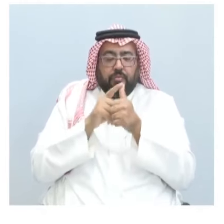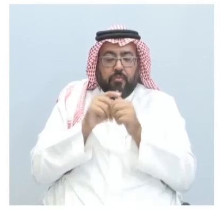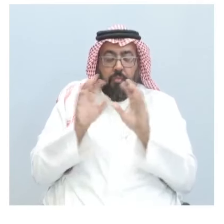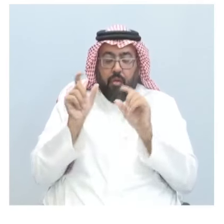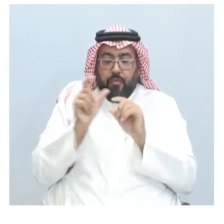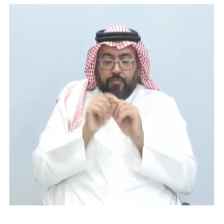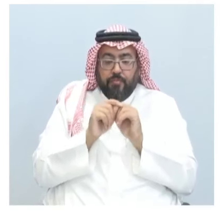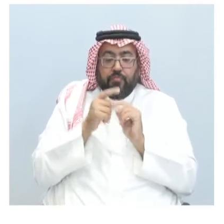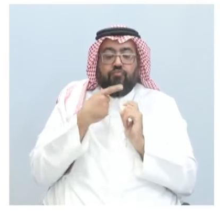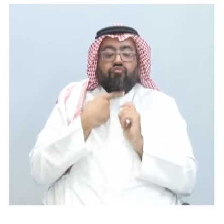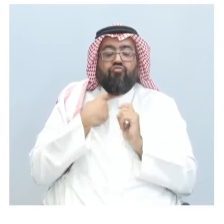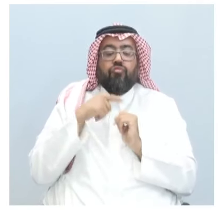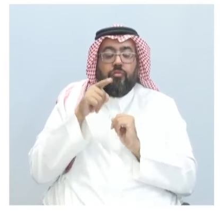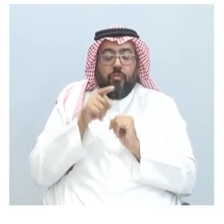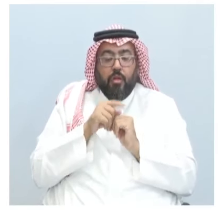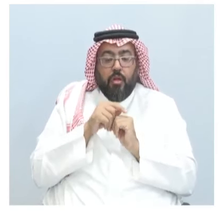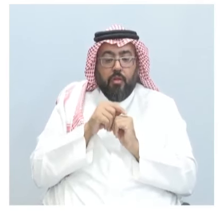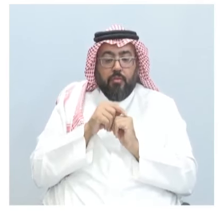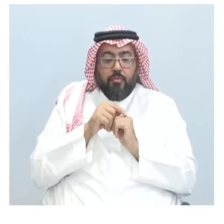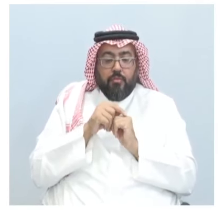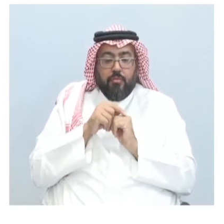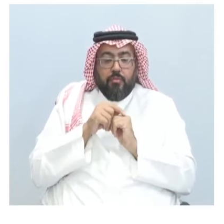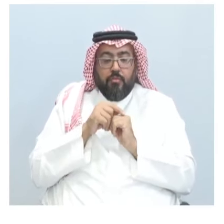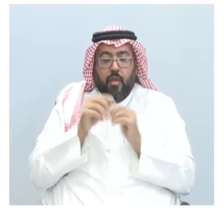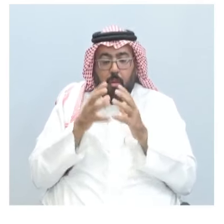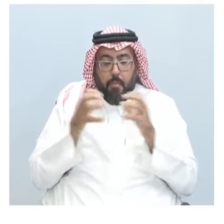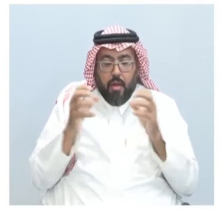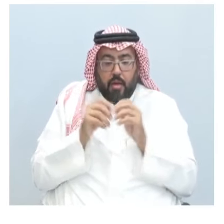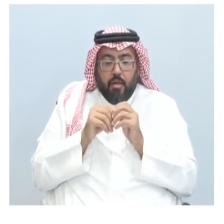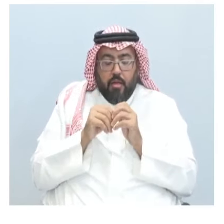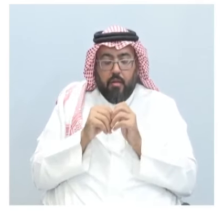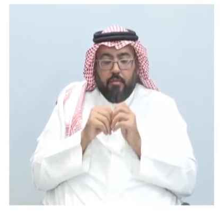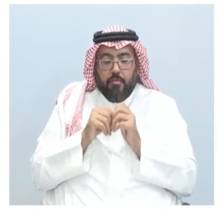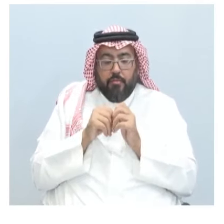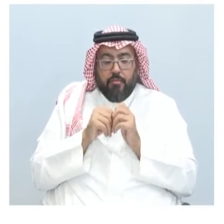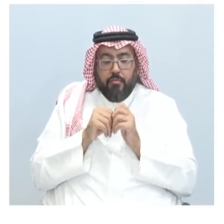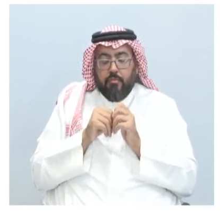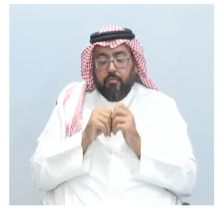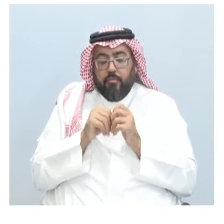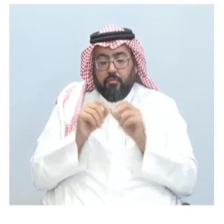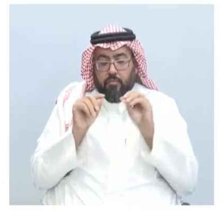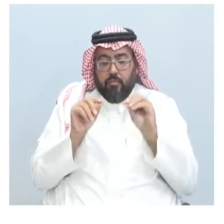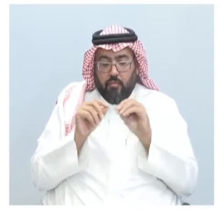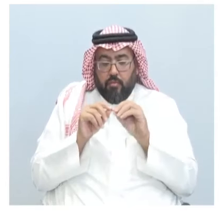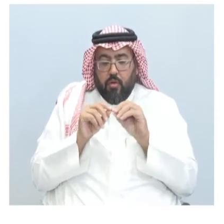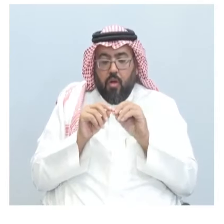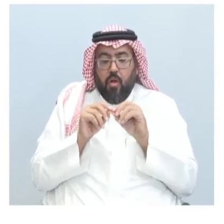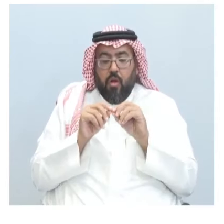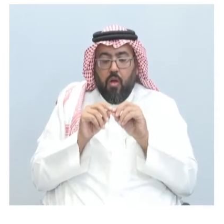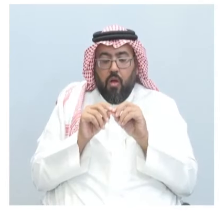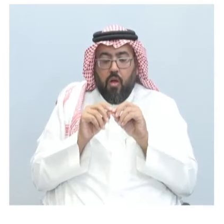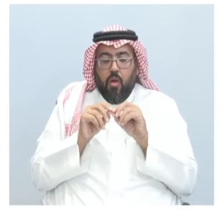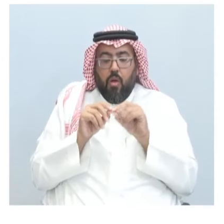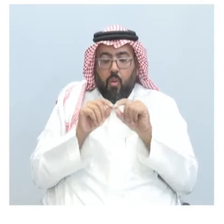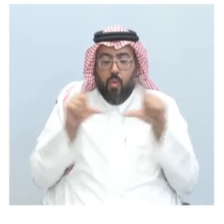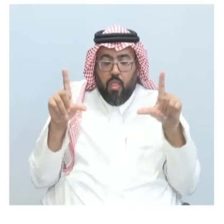الكلمات نريد منكم ان تذكروا المعاني المتعلقه بها وايضا نريد منكم ايضا